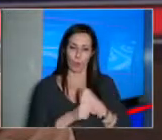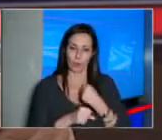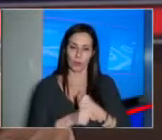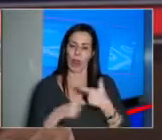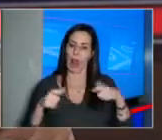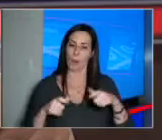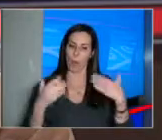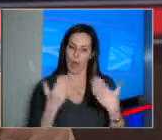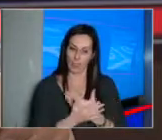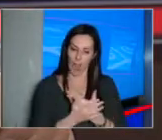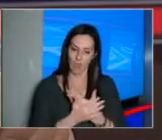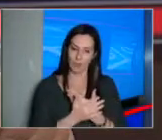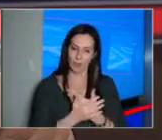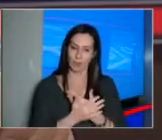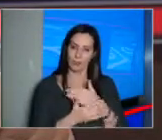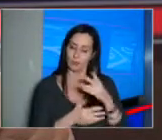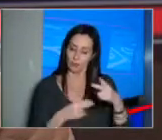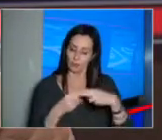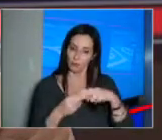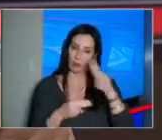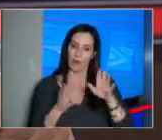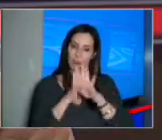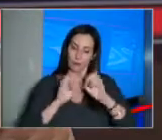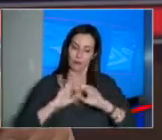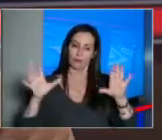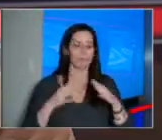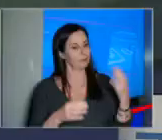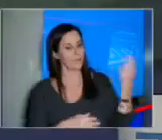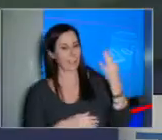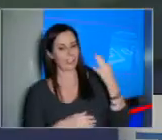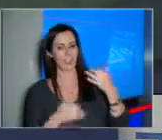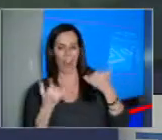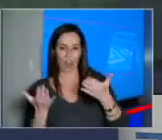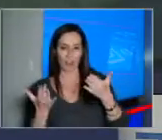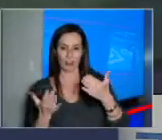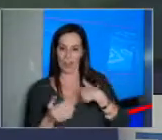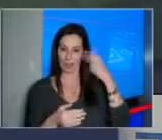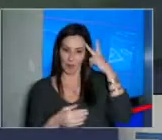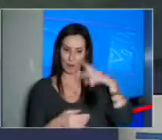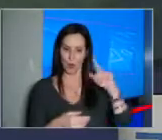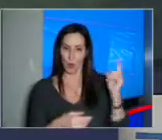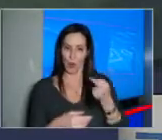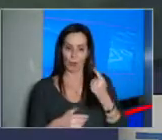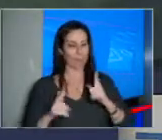אלבום חדש, שעתיד לצאת ב-2019. או, פנטסטי. אז עכשיו אני מבין, כולם פה